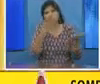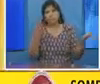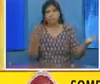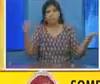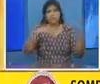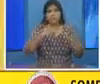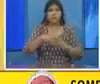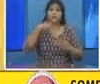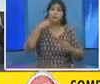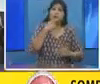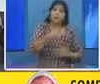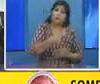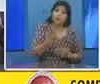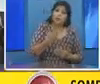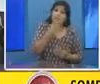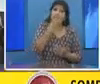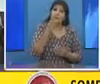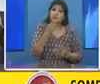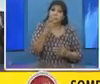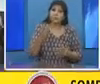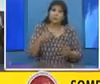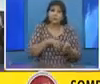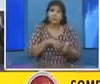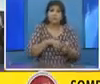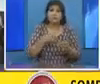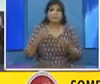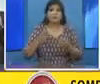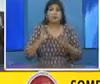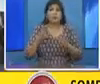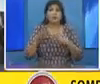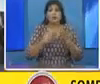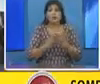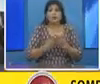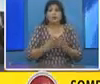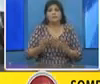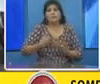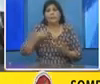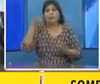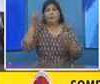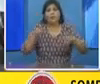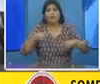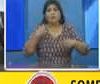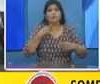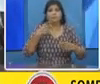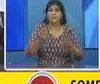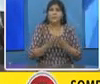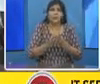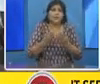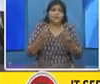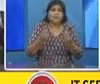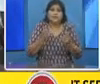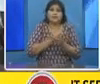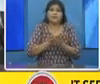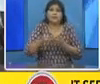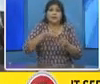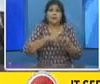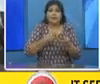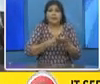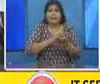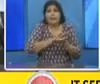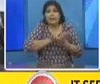है 2020 शुभ नहीं। बस लोग यही चाहते हैं किसी भी तरह से ये